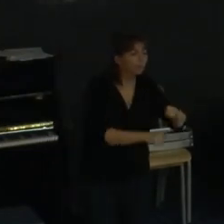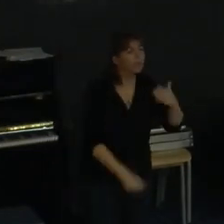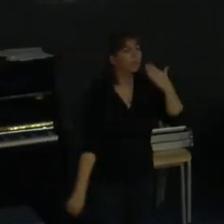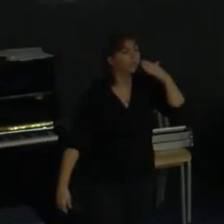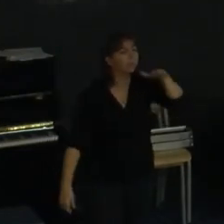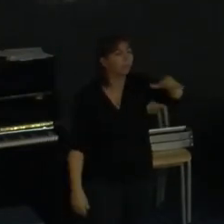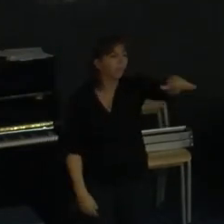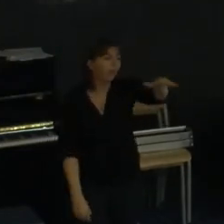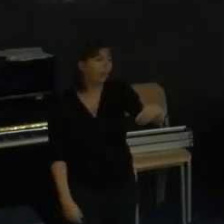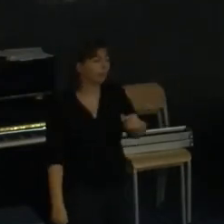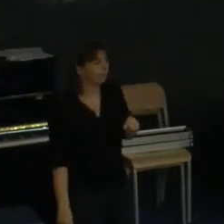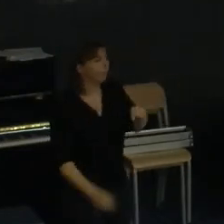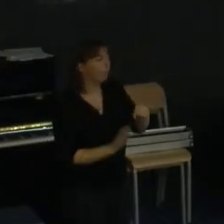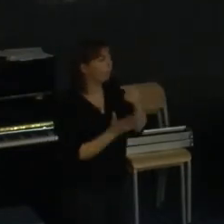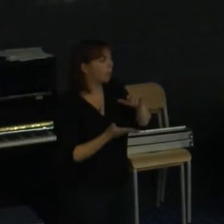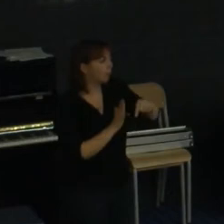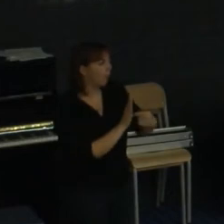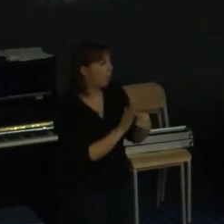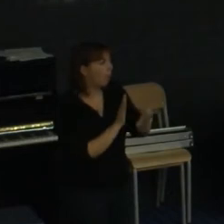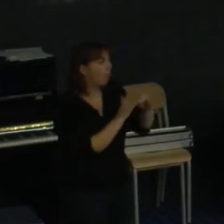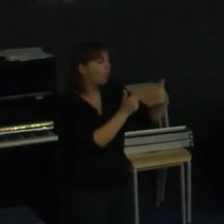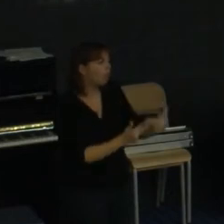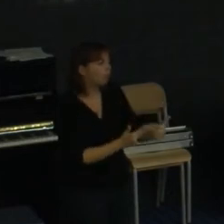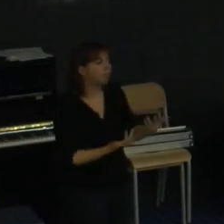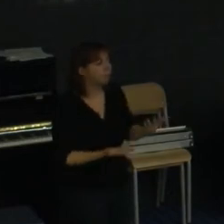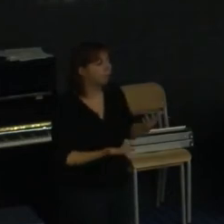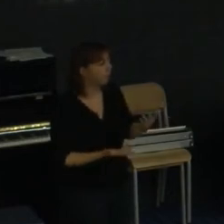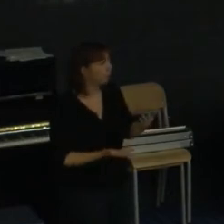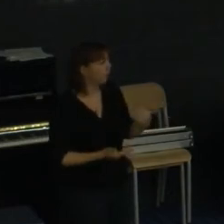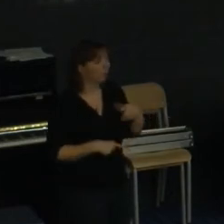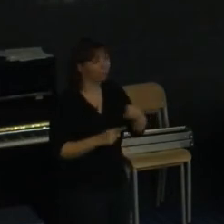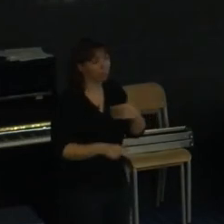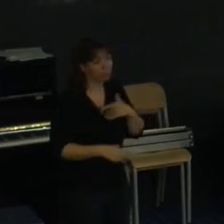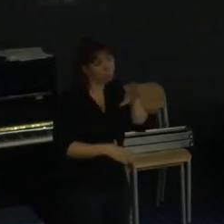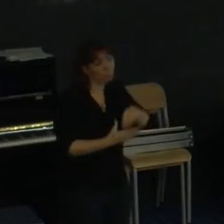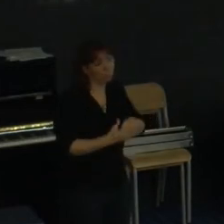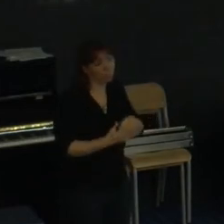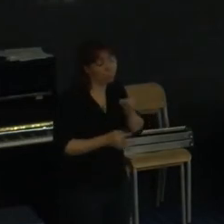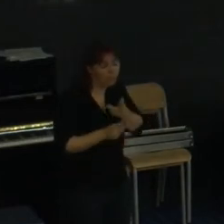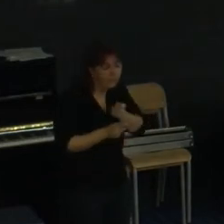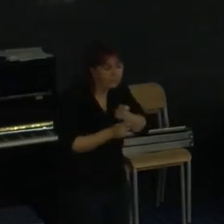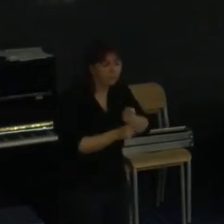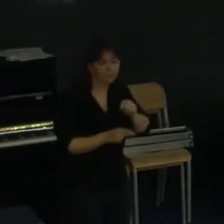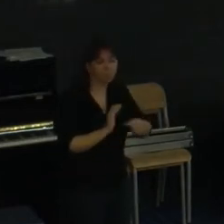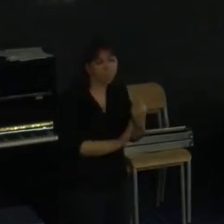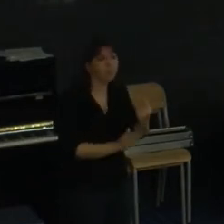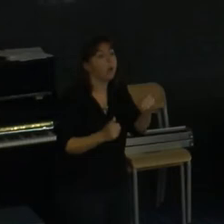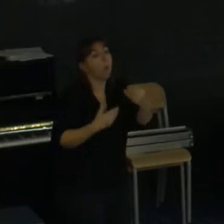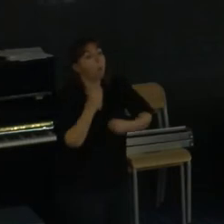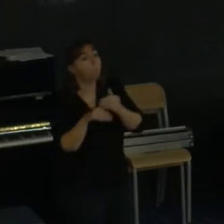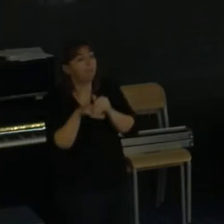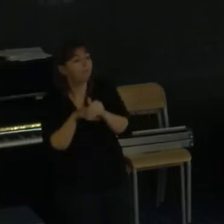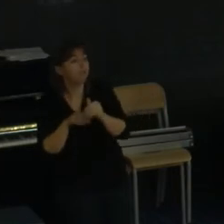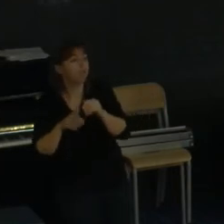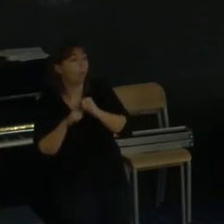hardcoder. Beaucoup de personnes le font. Moi aussi, parfois, pour des tests. Hein. Ou sinon, vous pouvez utiliser un fichier de conf ou pas